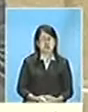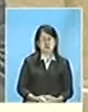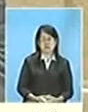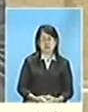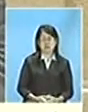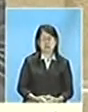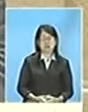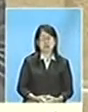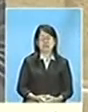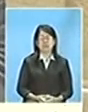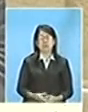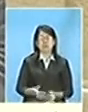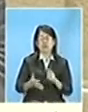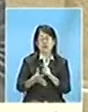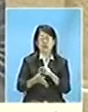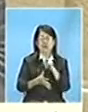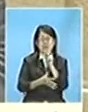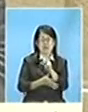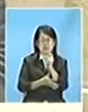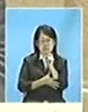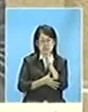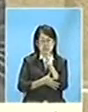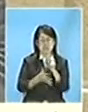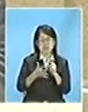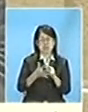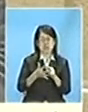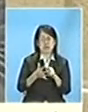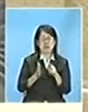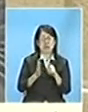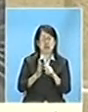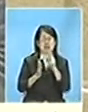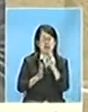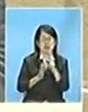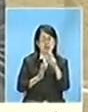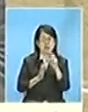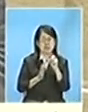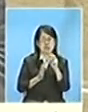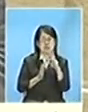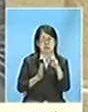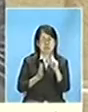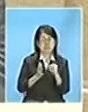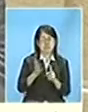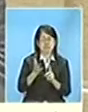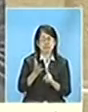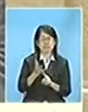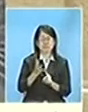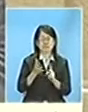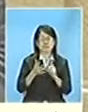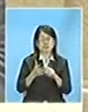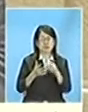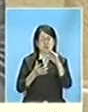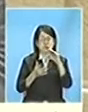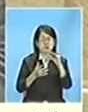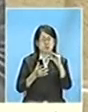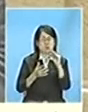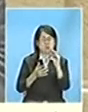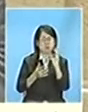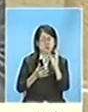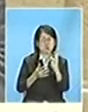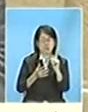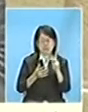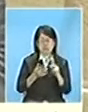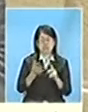นางสาวเกษณีแขวัฒนะพลเอกเกษมศักดิ์ปลูกสวัสดิ์พลตำรวจเอกโกวิทย์ภักดีภูมิพ